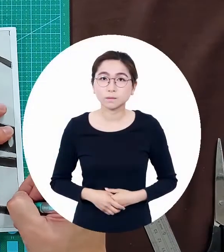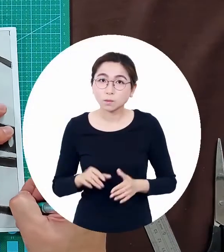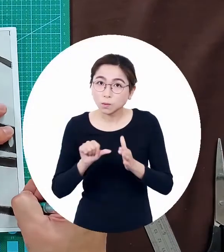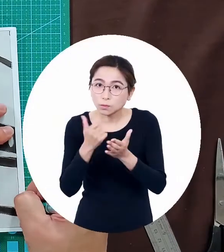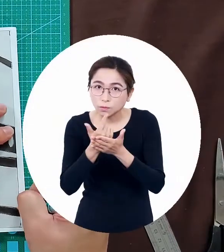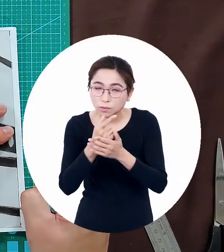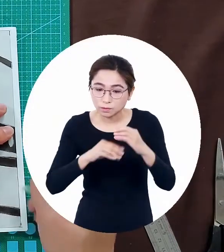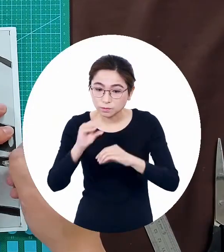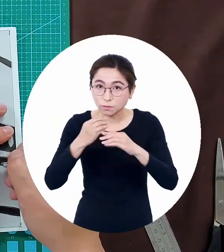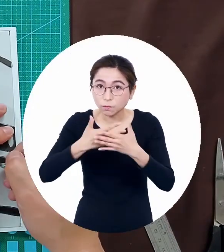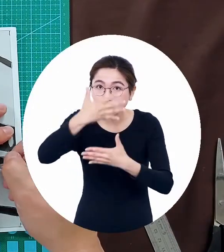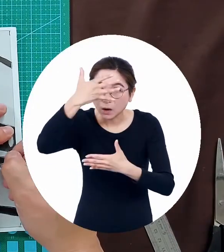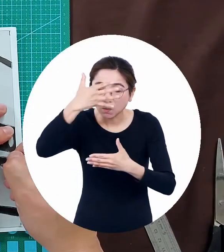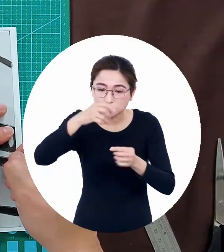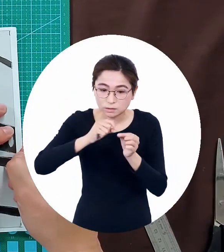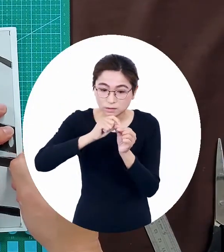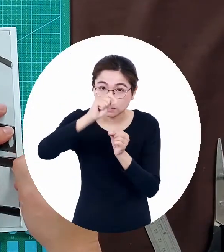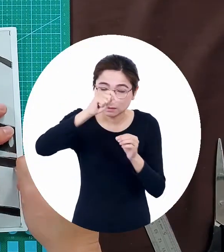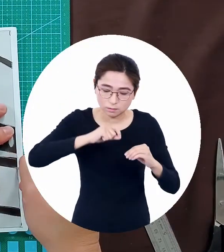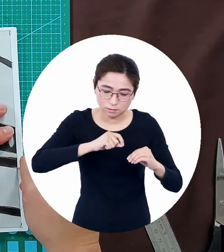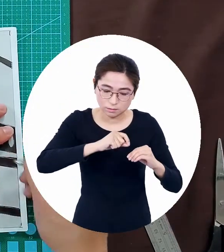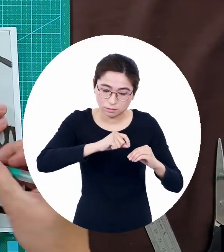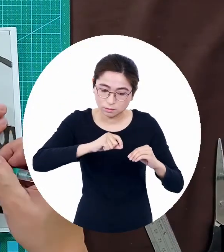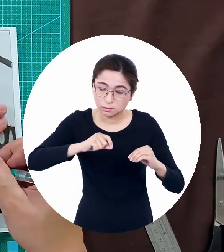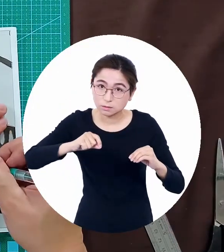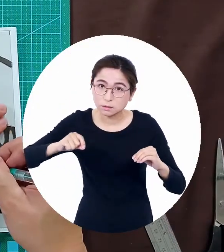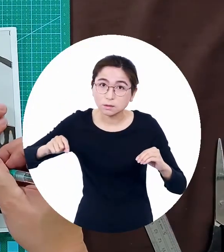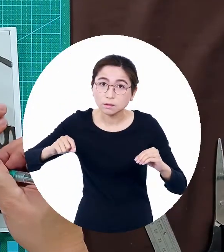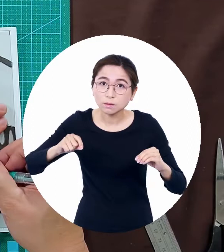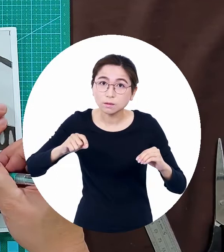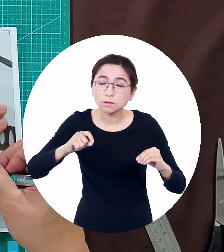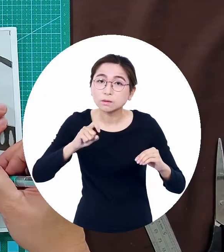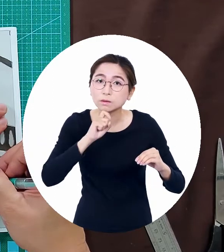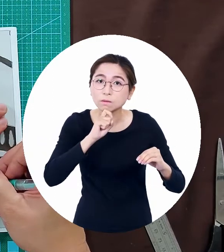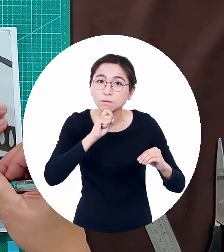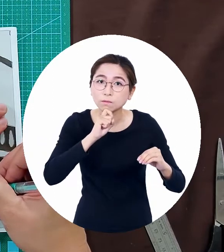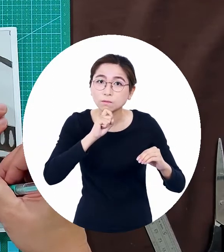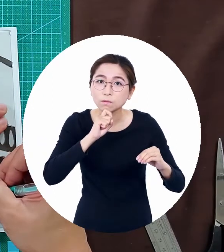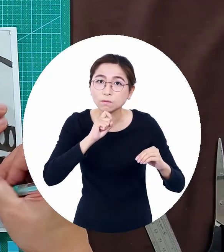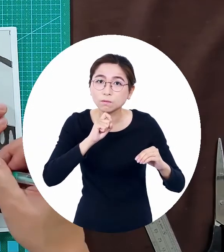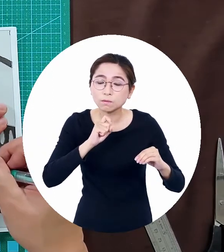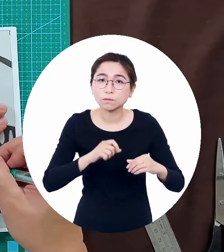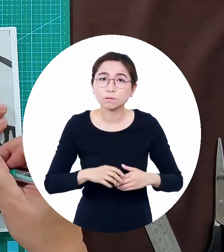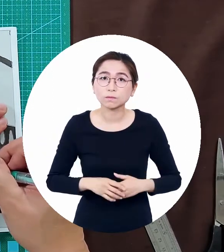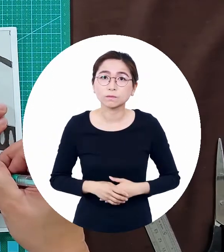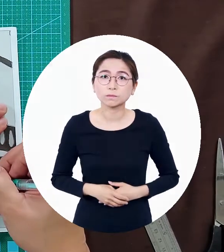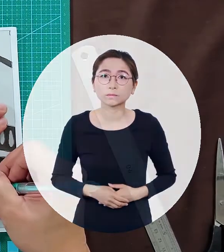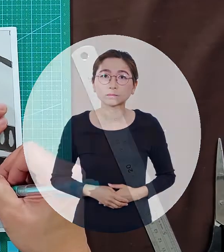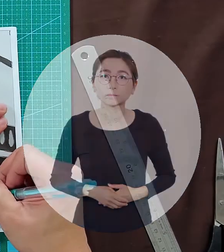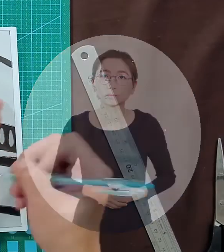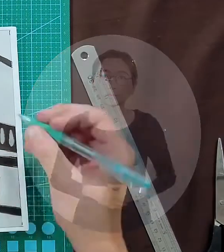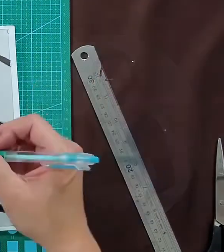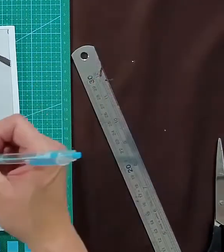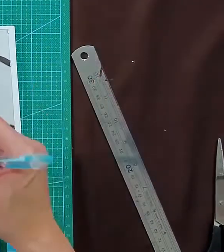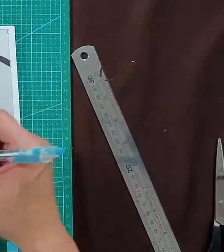最緊要勾拉咗咧，成個建築物嗰啲線位。